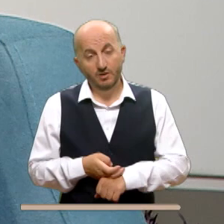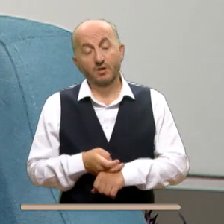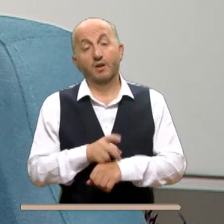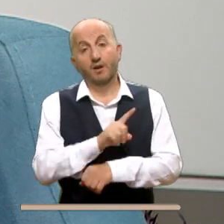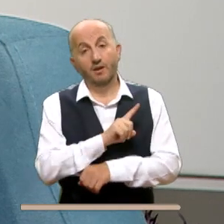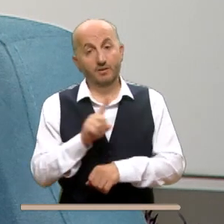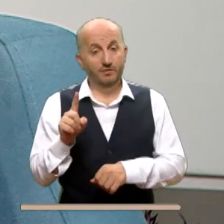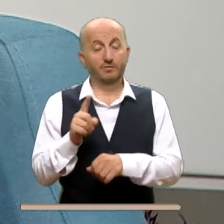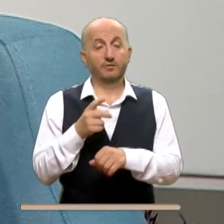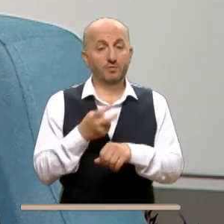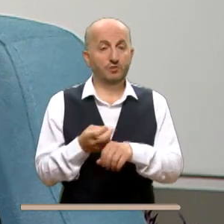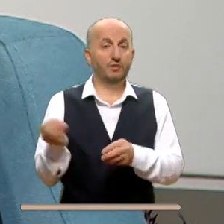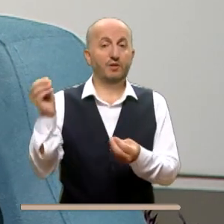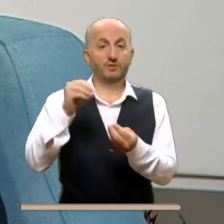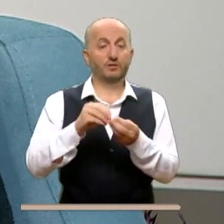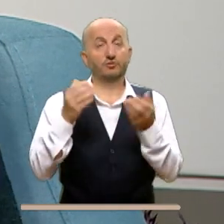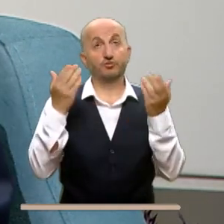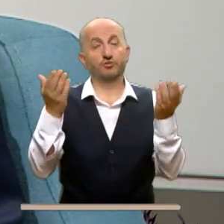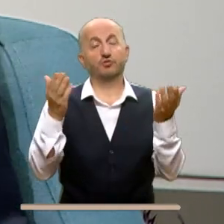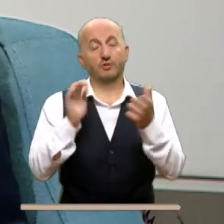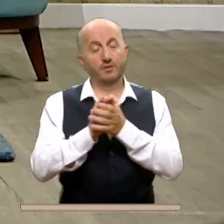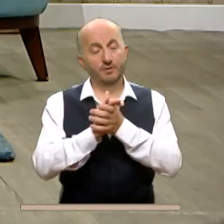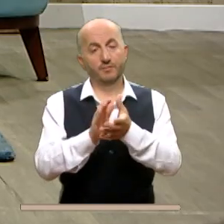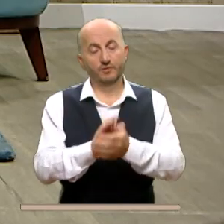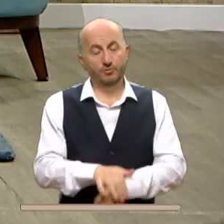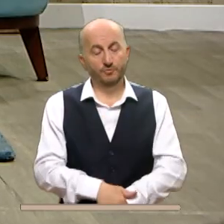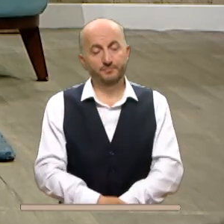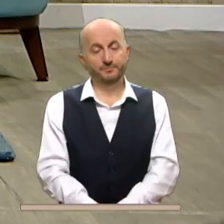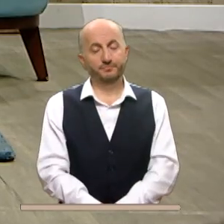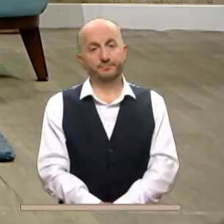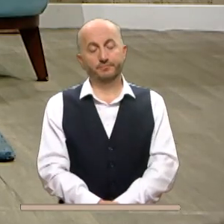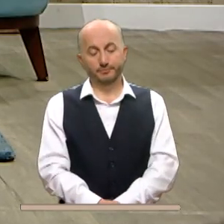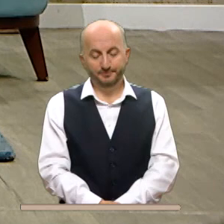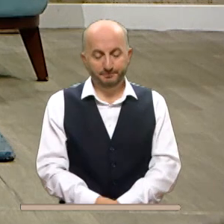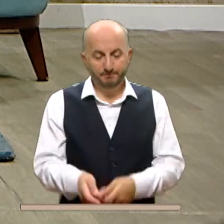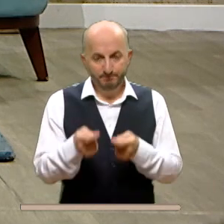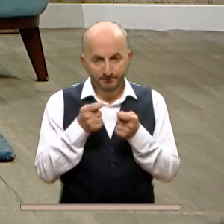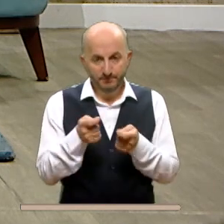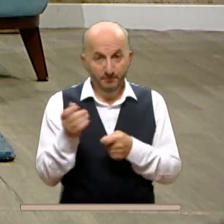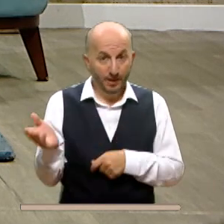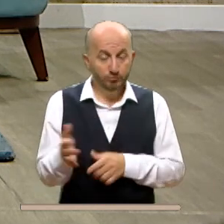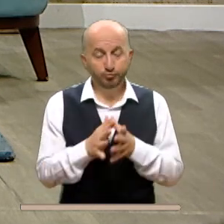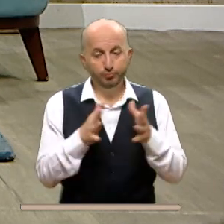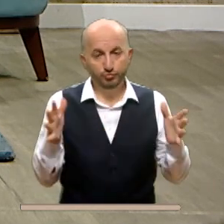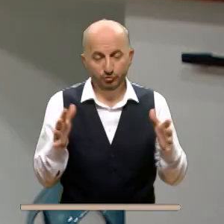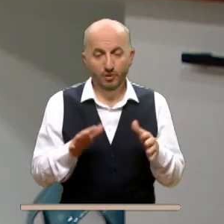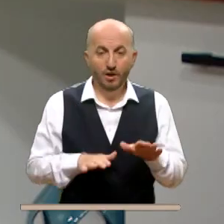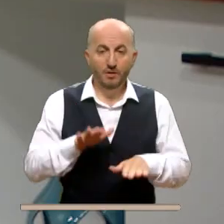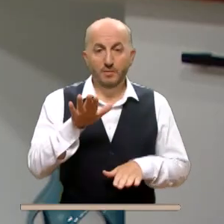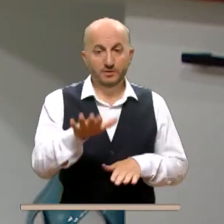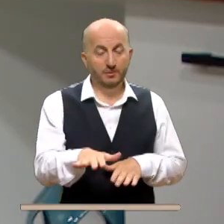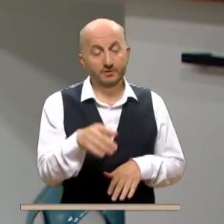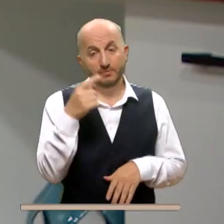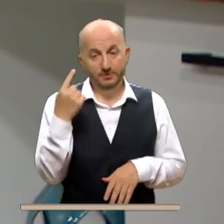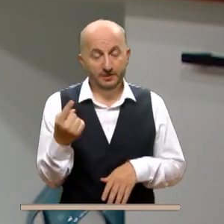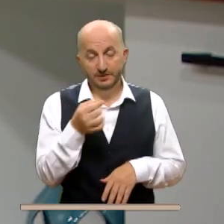hayırlı başarılarına başarılar katsın inşallah. Tekrar amin, tebrik inşallah ediyorum. Hocam. Hocam eğitimin en büyük ayaklarından bir tanesi zannediyorum